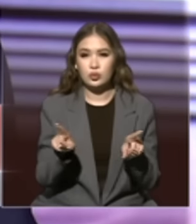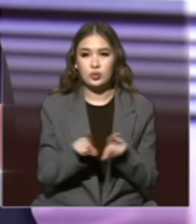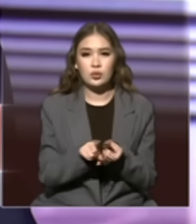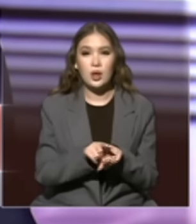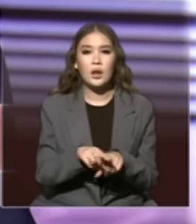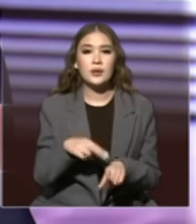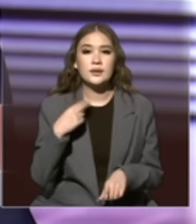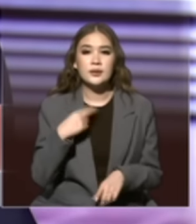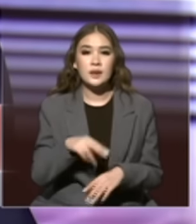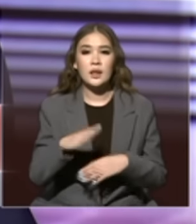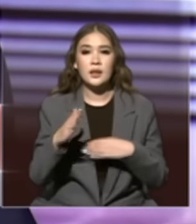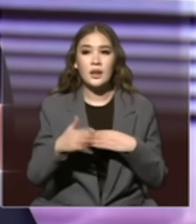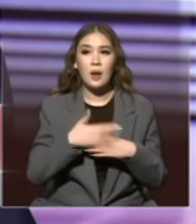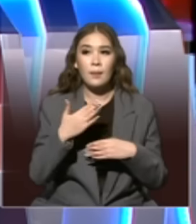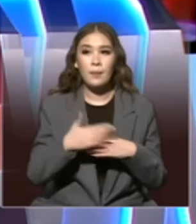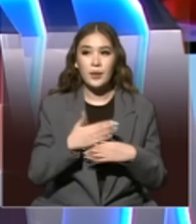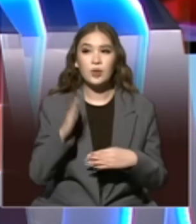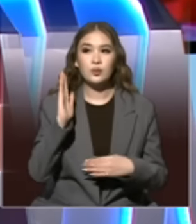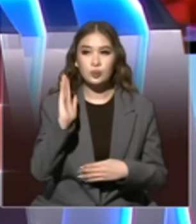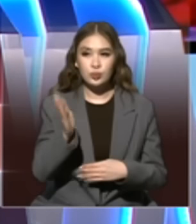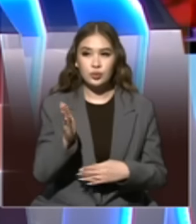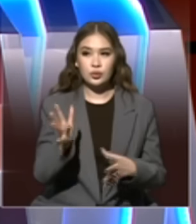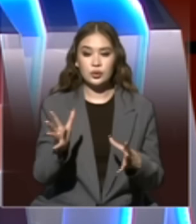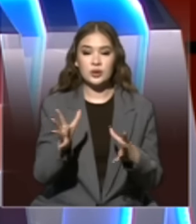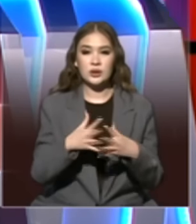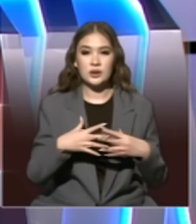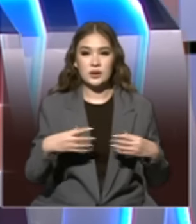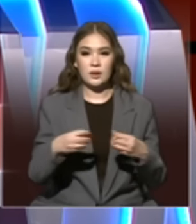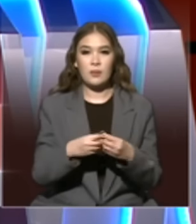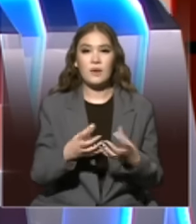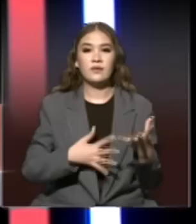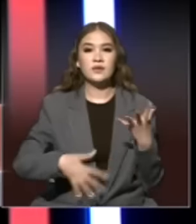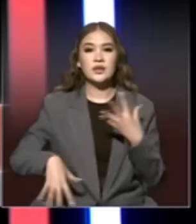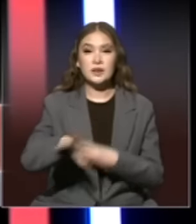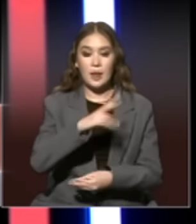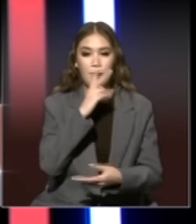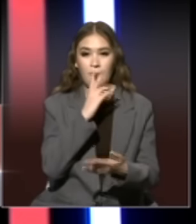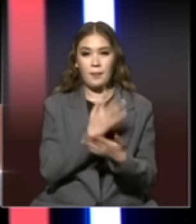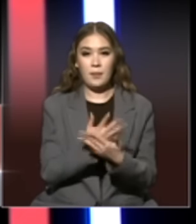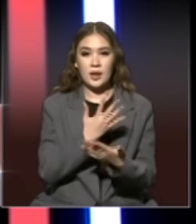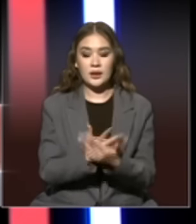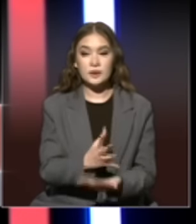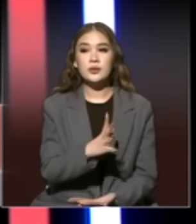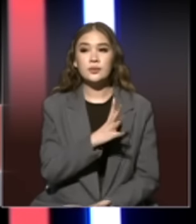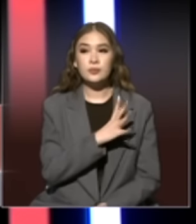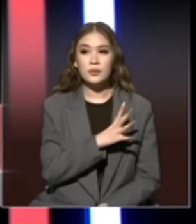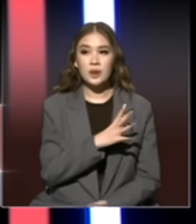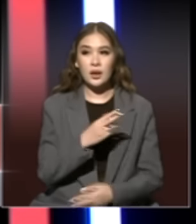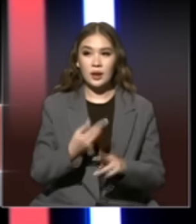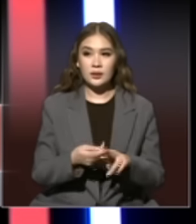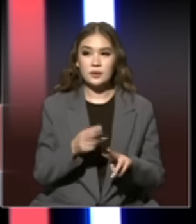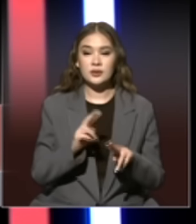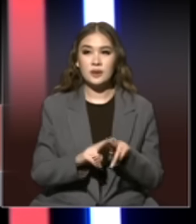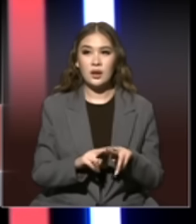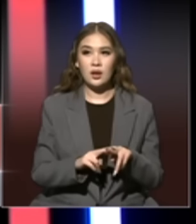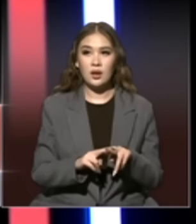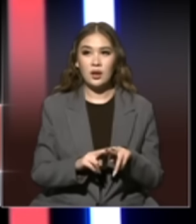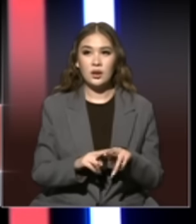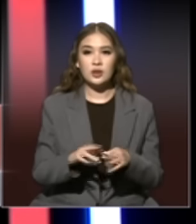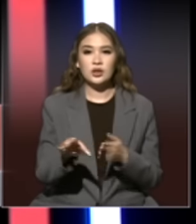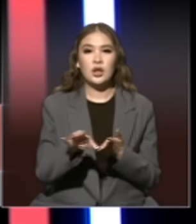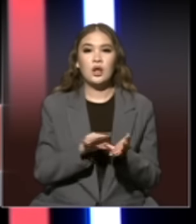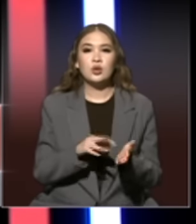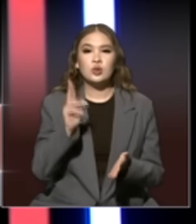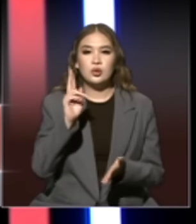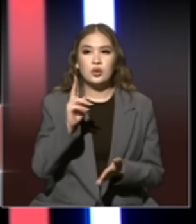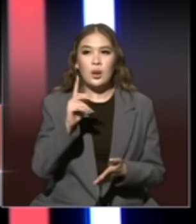тартыласың дегенді біз қоғамға көрсеттік. Заңдағы бәрі тең деген сөзді көрсеттік. Бұл мына ас үйде әсіресе алақан алып жүгіретіндерге